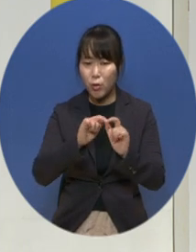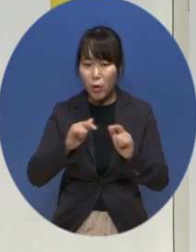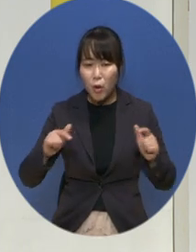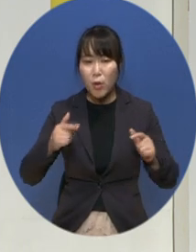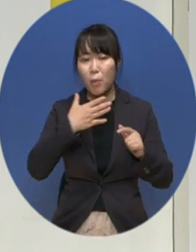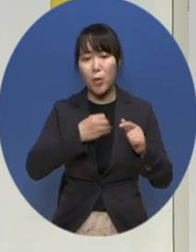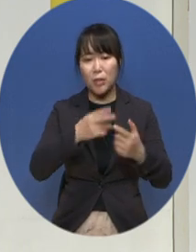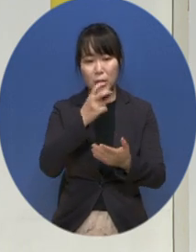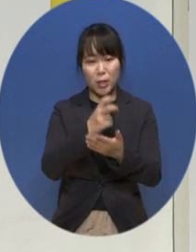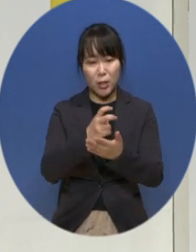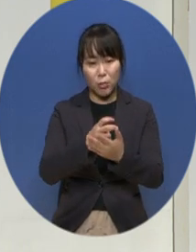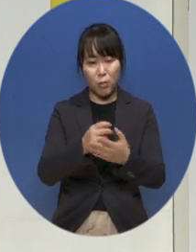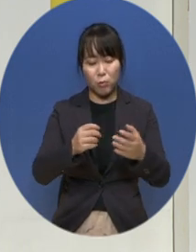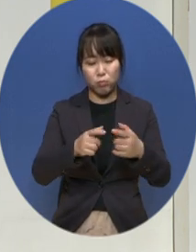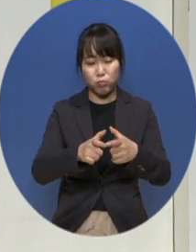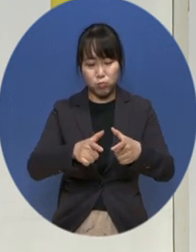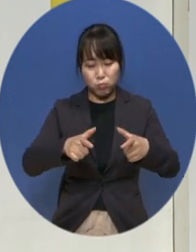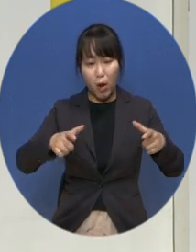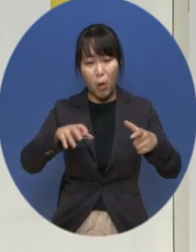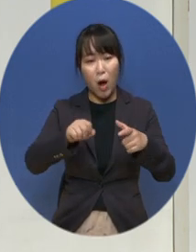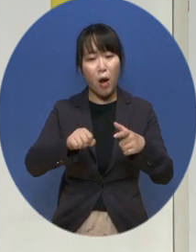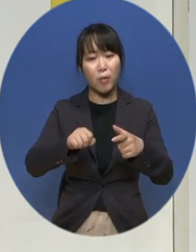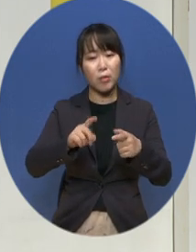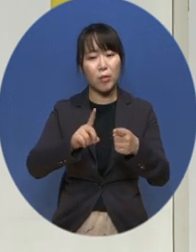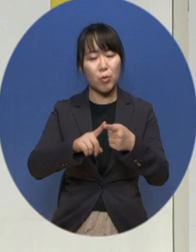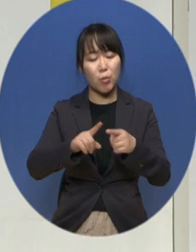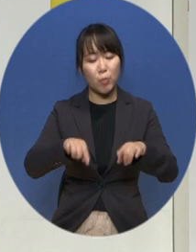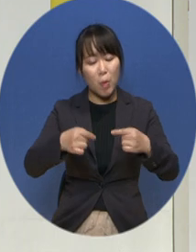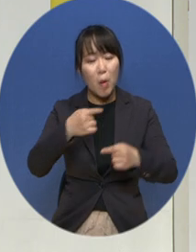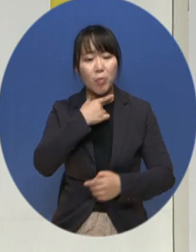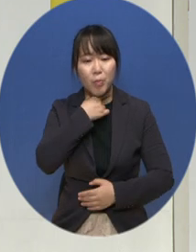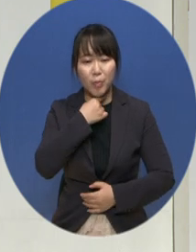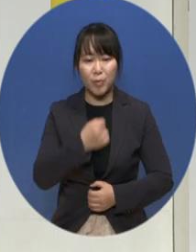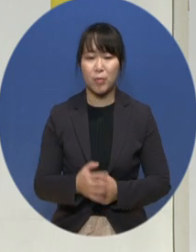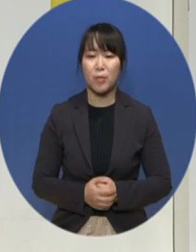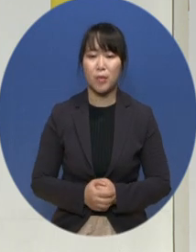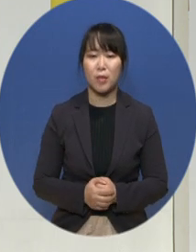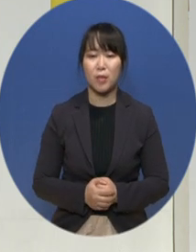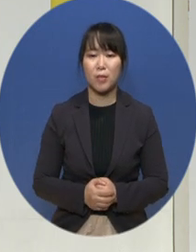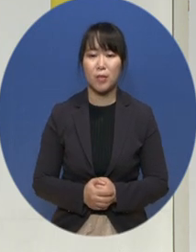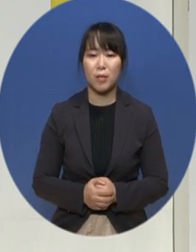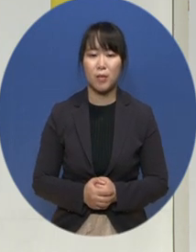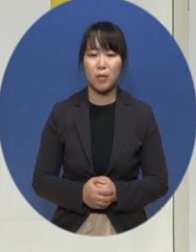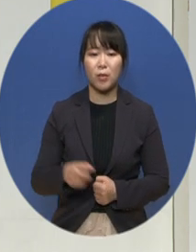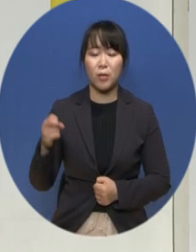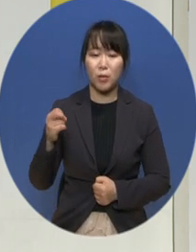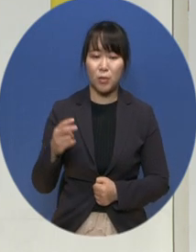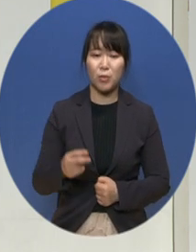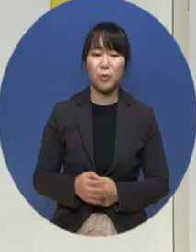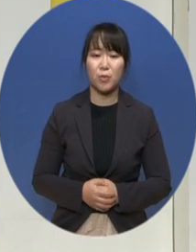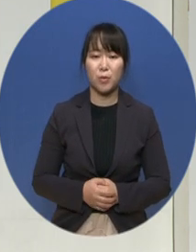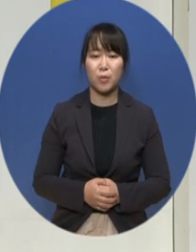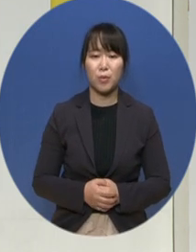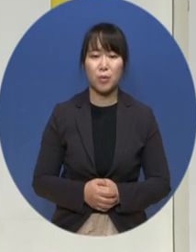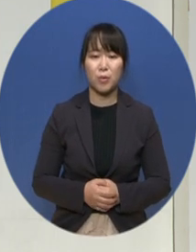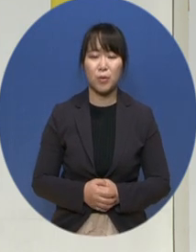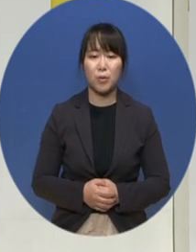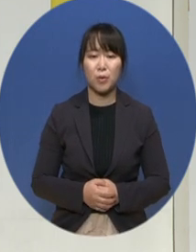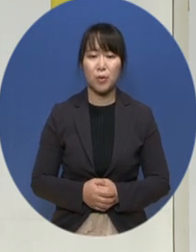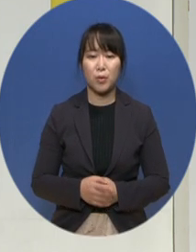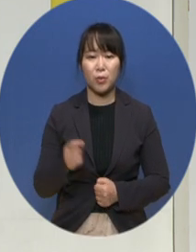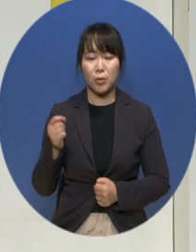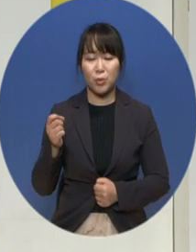복지 해도를 확충하는 내도 좀 한번 써보고 싶고 또 이제 높은 다 선이